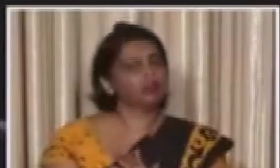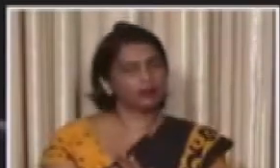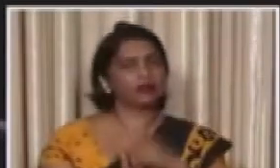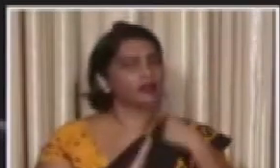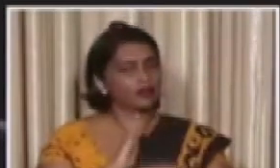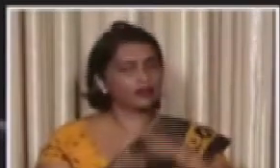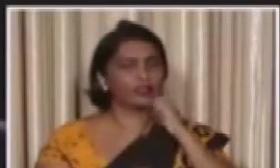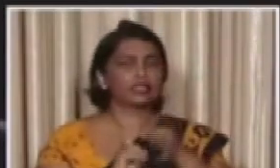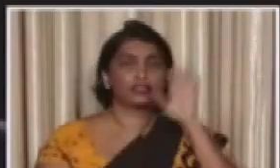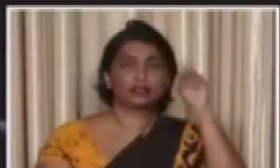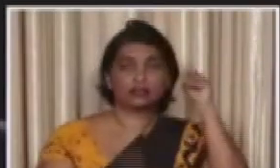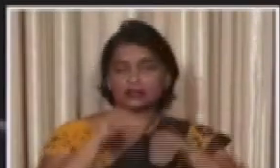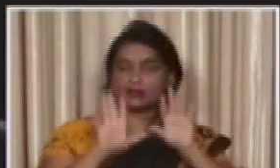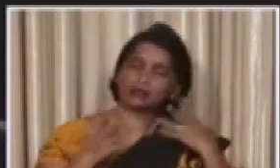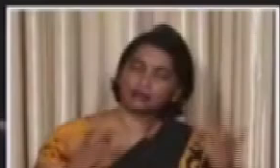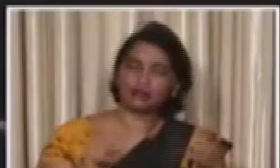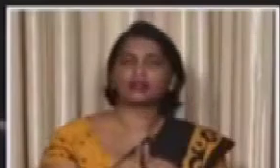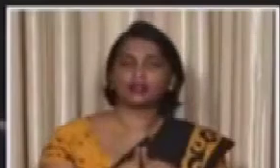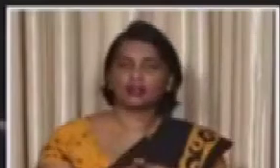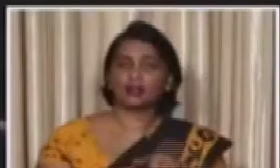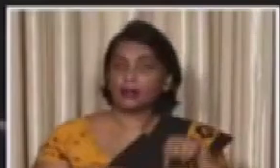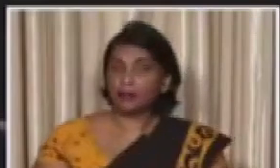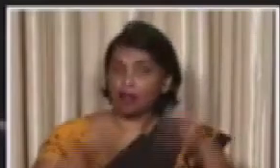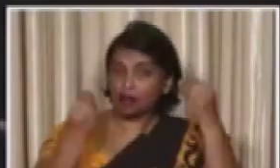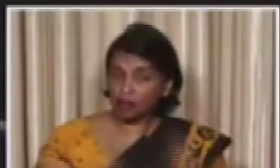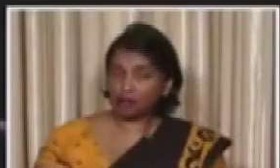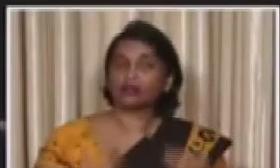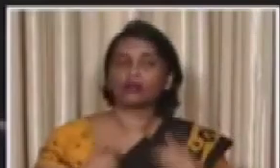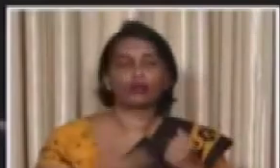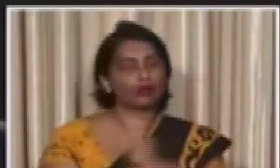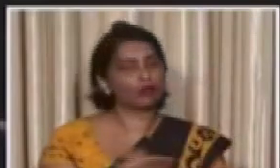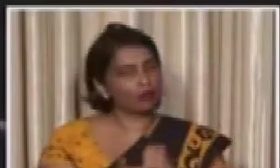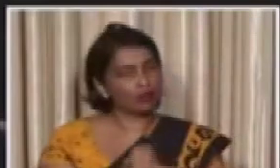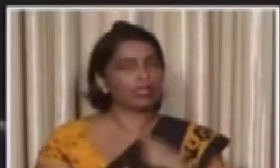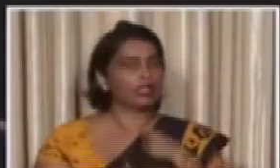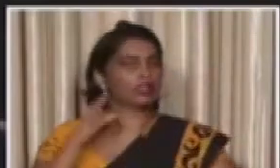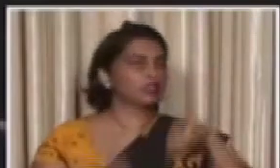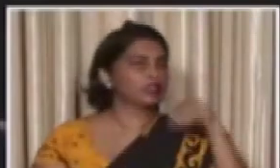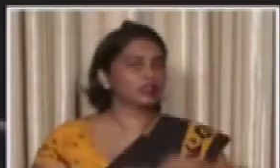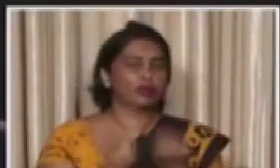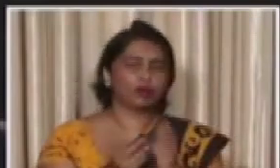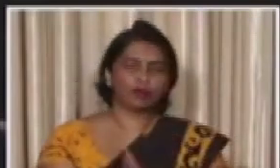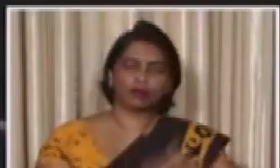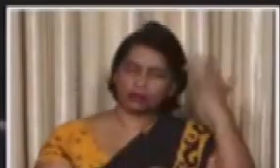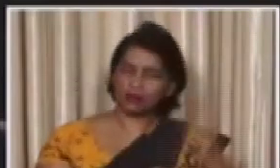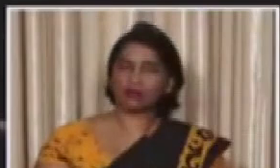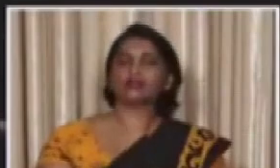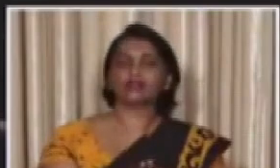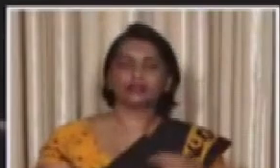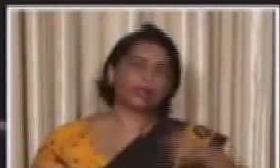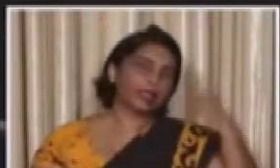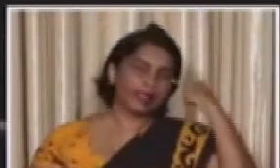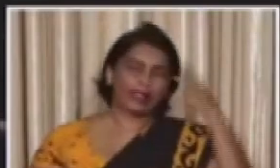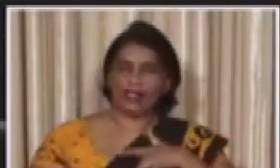රටේ ජනාධිපති වීම කෙසේ වෙතත් මේ පාර පෙරදුනොත් අපි සියලු දෙනාටම දේශපාලනේ සියදිවි නසා ගැනීමක් බව මගේ